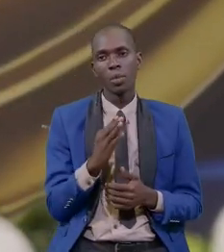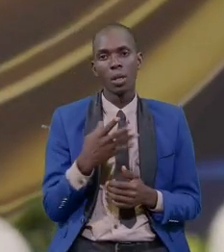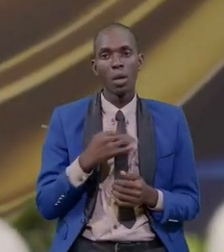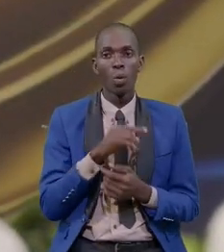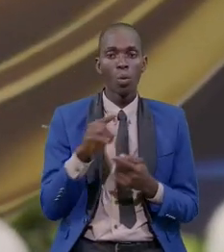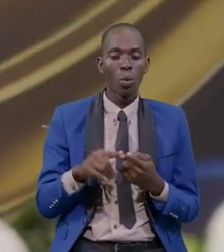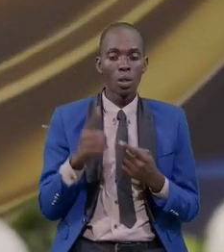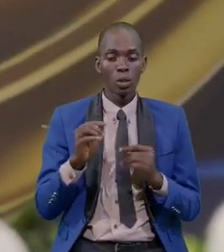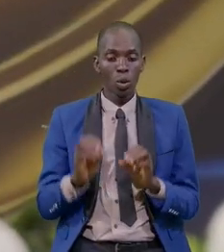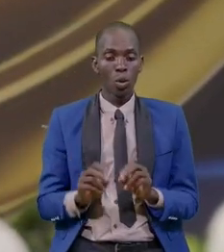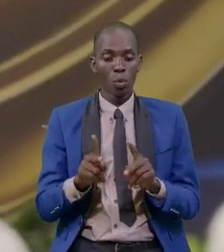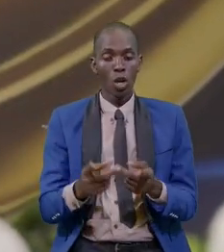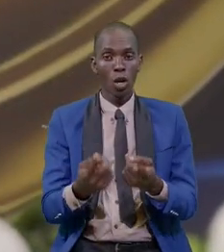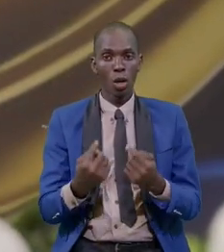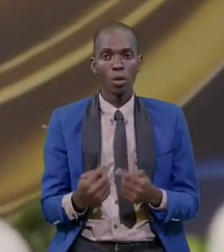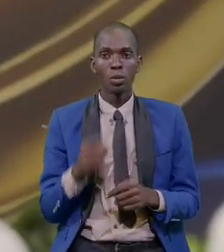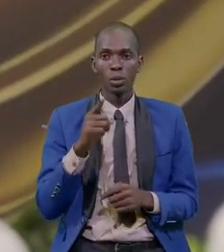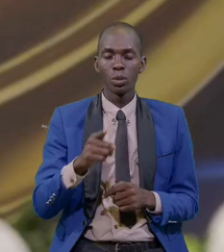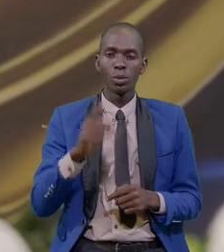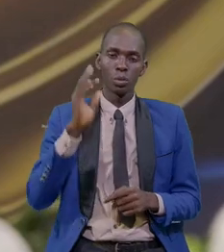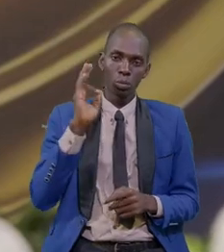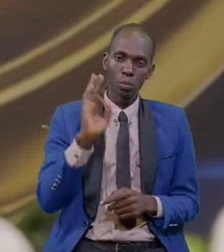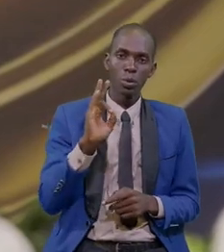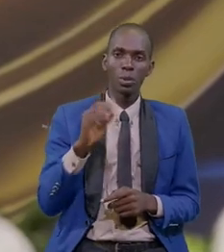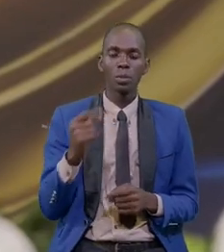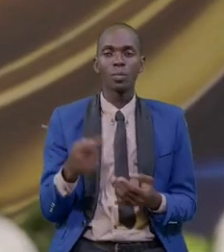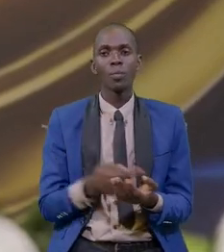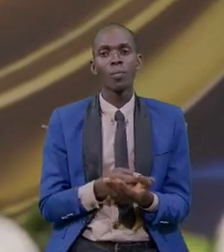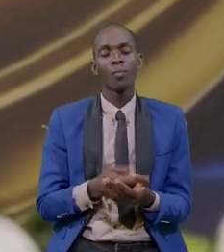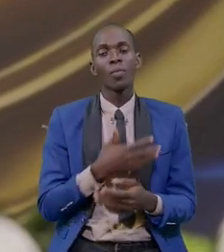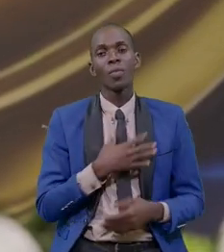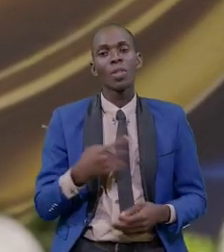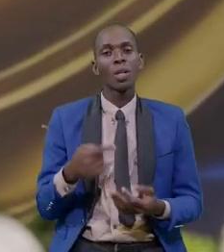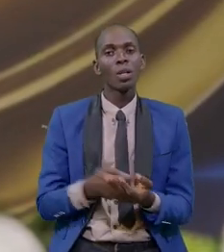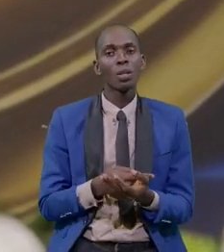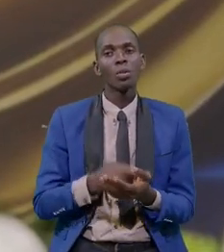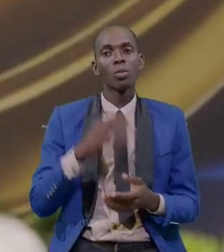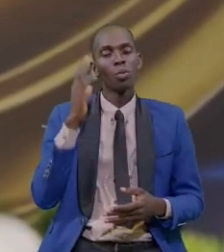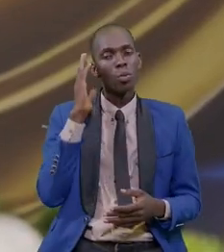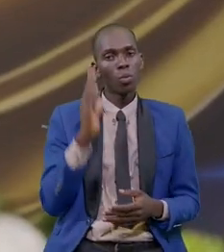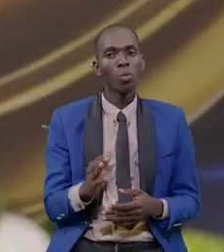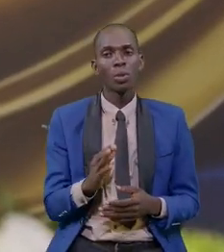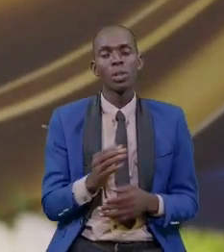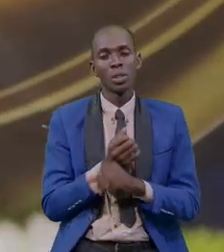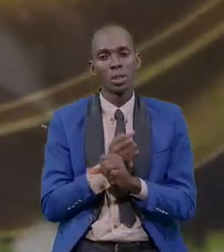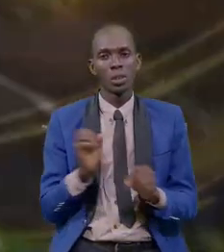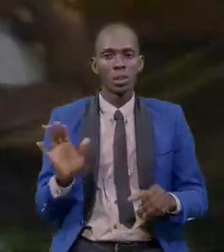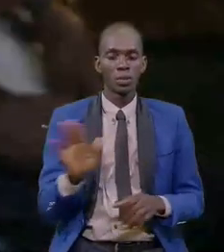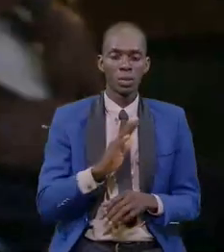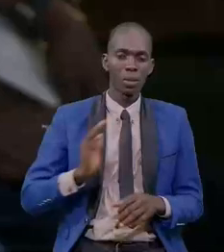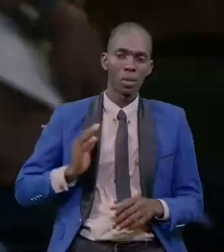se présentait, prêchez-leur l'évangile. Et l'évangile va sauver leurs âmes au nom